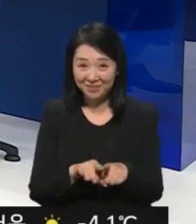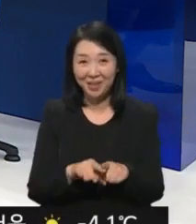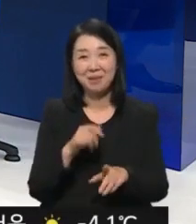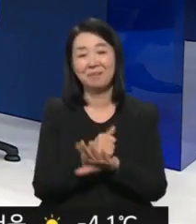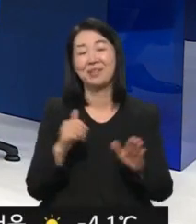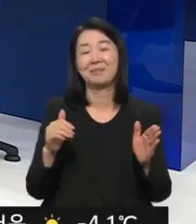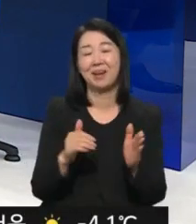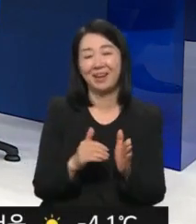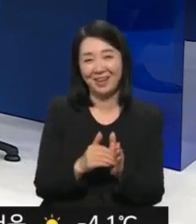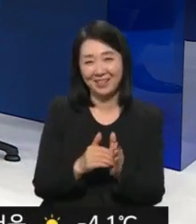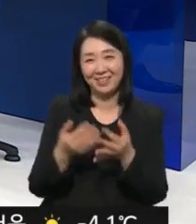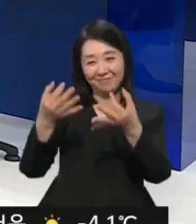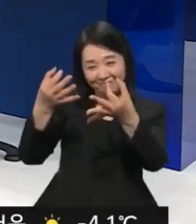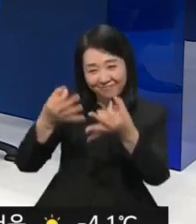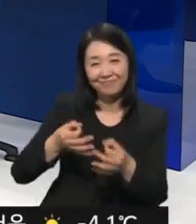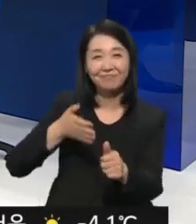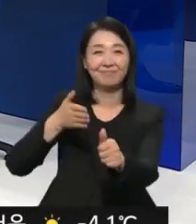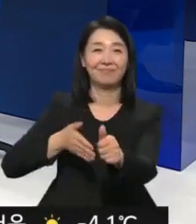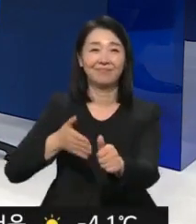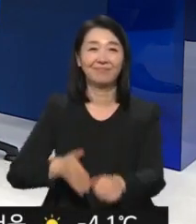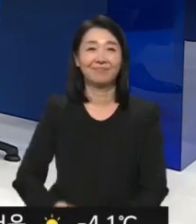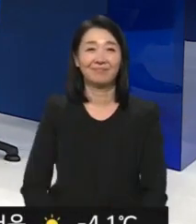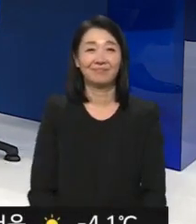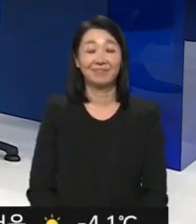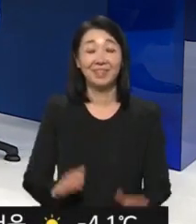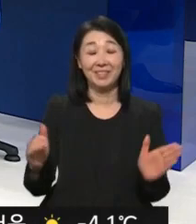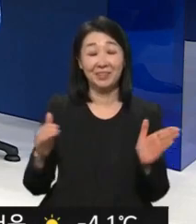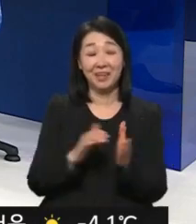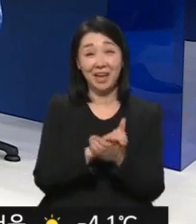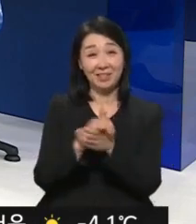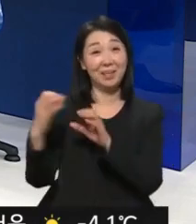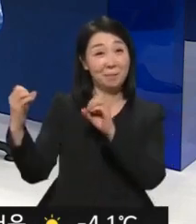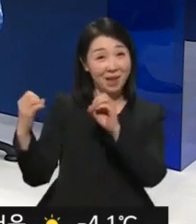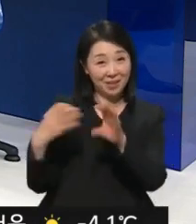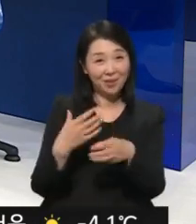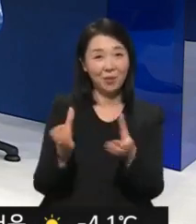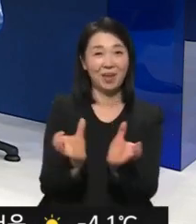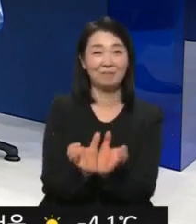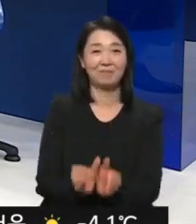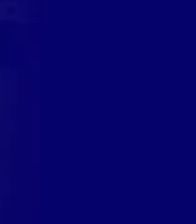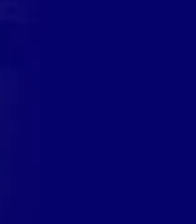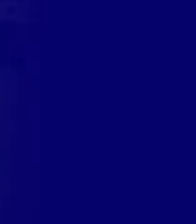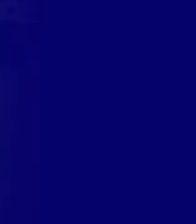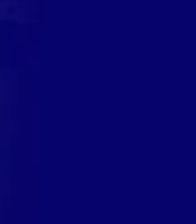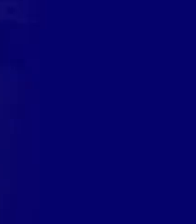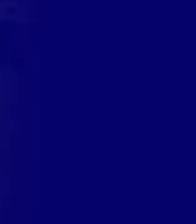끝까지 계속해서 함께해 주시길 바라겠습니다. 지금까지 응답하라 다정회였습니다.